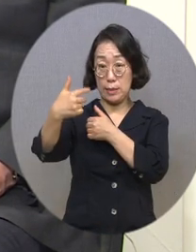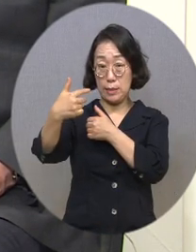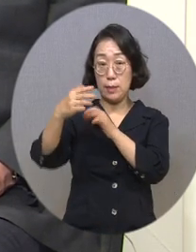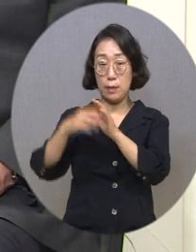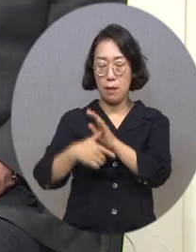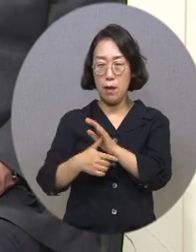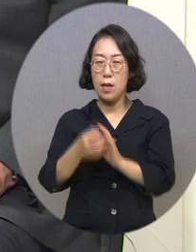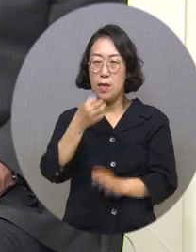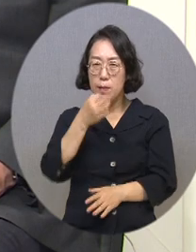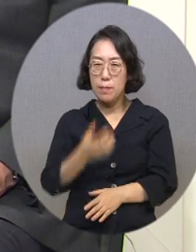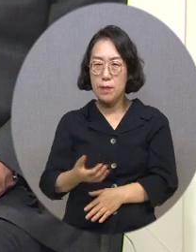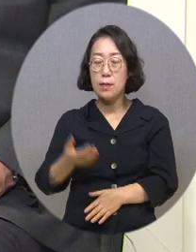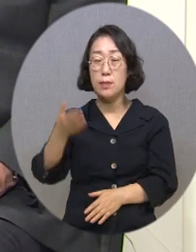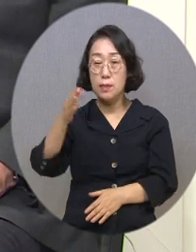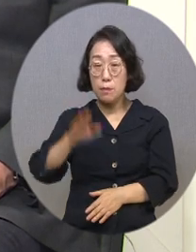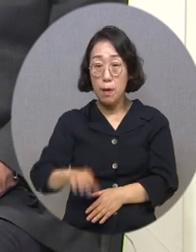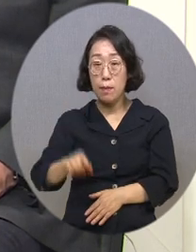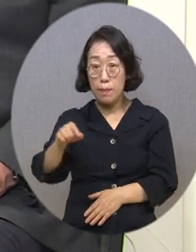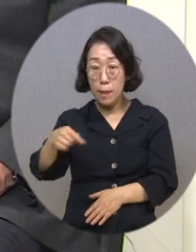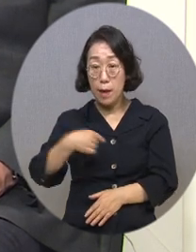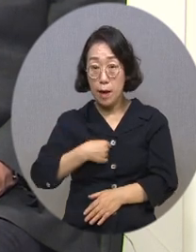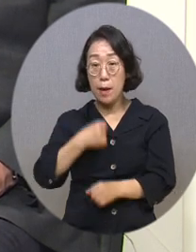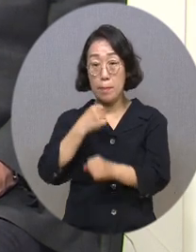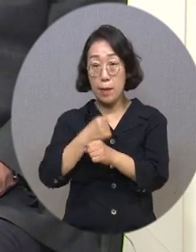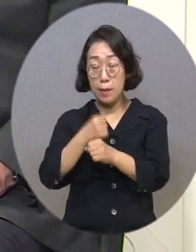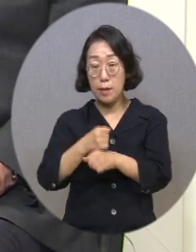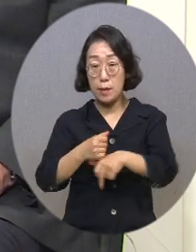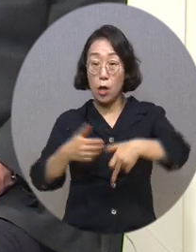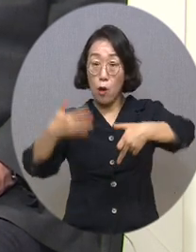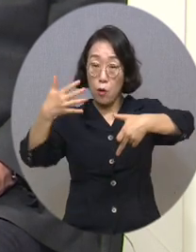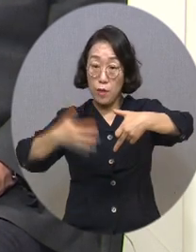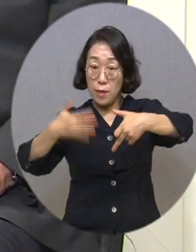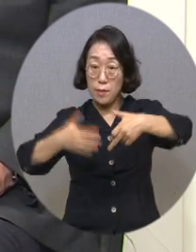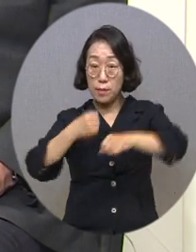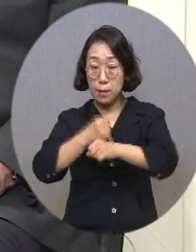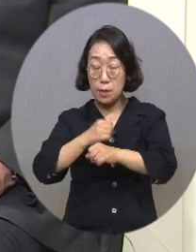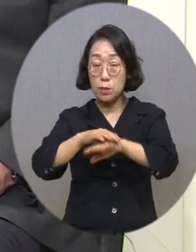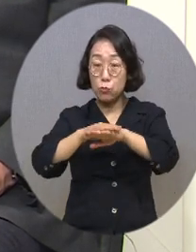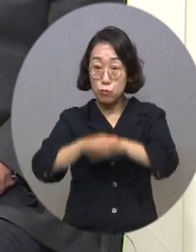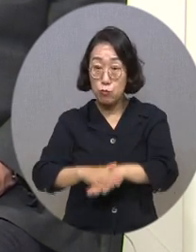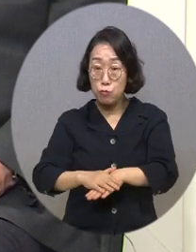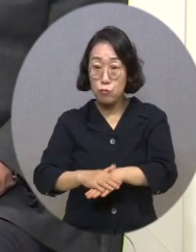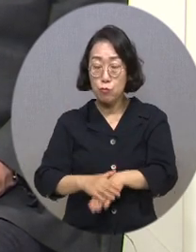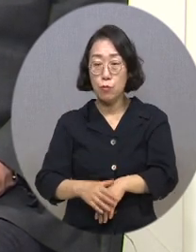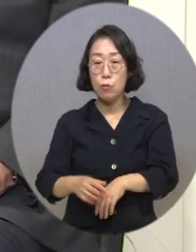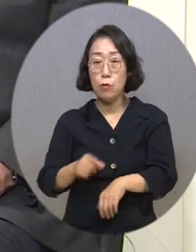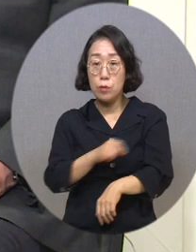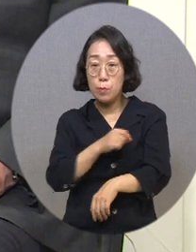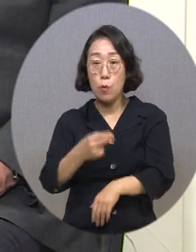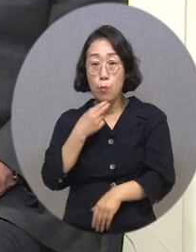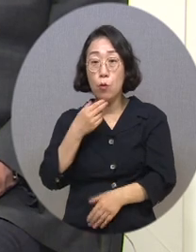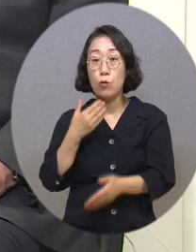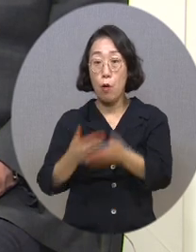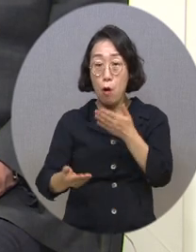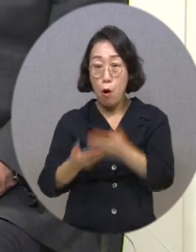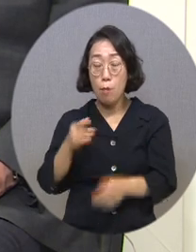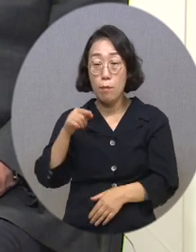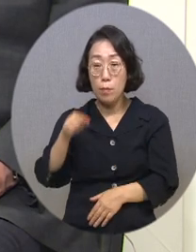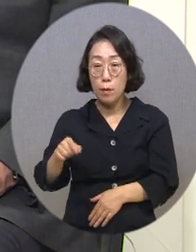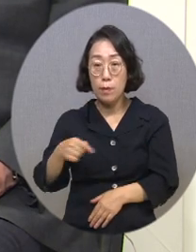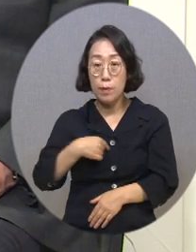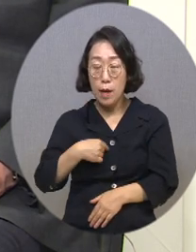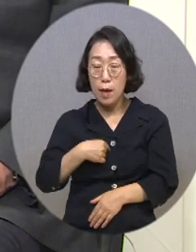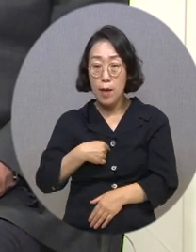찍을 때는 고생을 하겠지만 내 컨텐츠, 그러니까 내 경험 특별한 게 없어도 괜찮아요. 나의 경험과